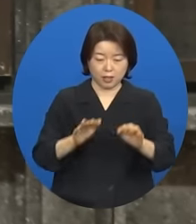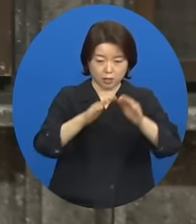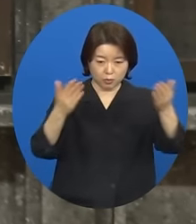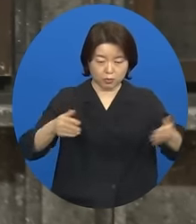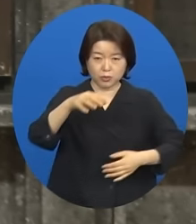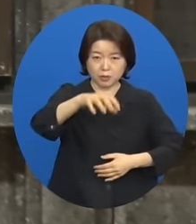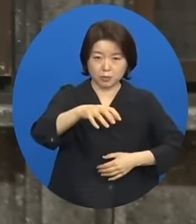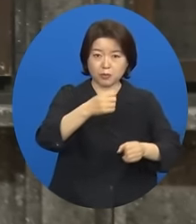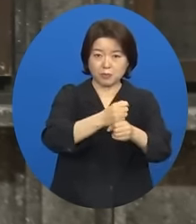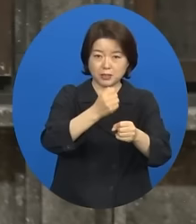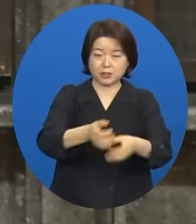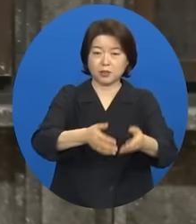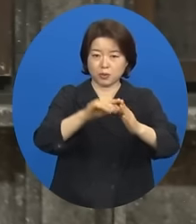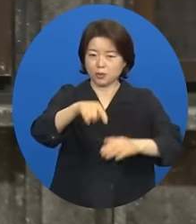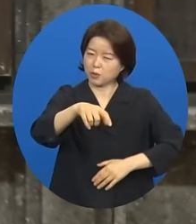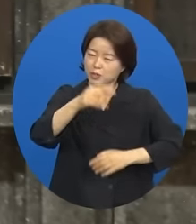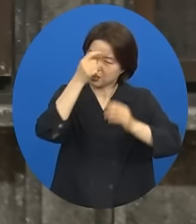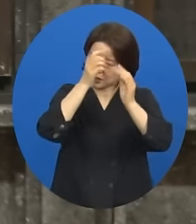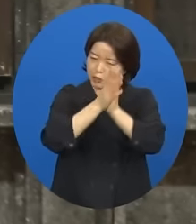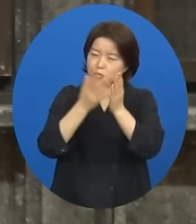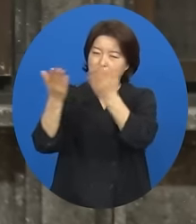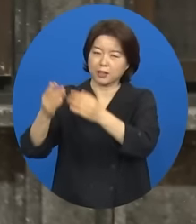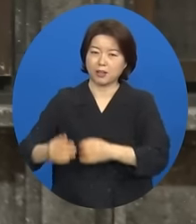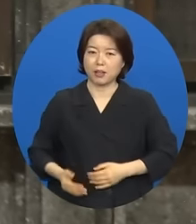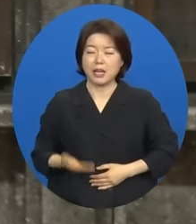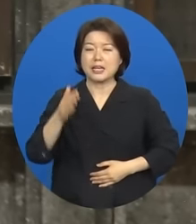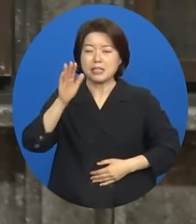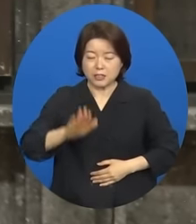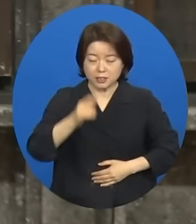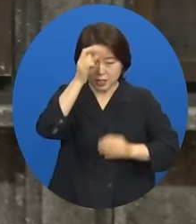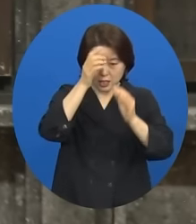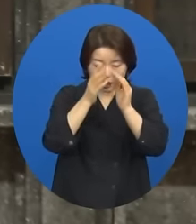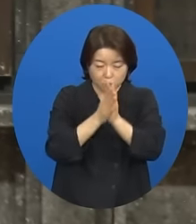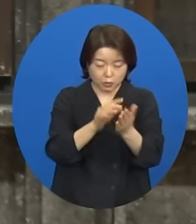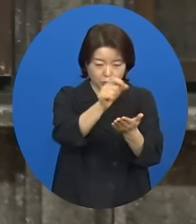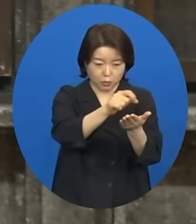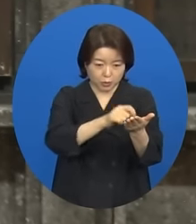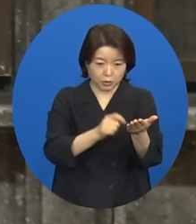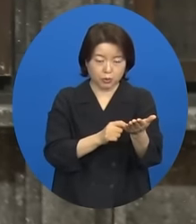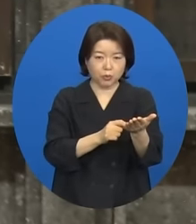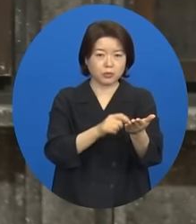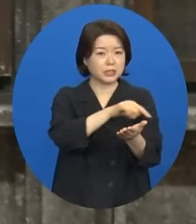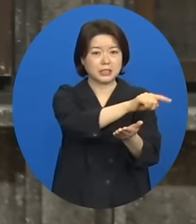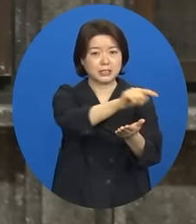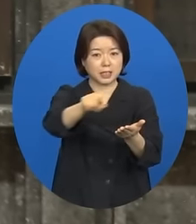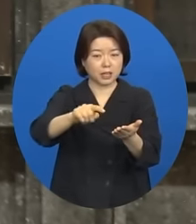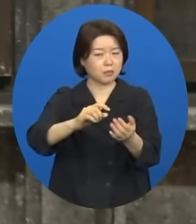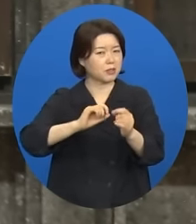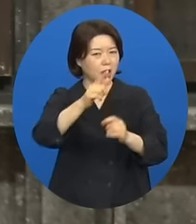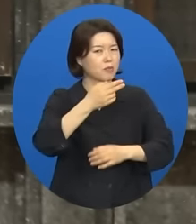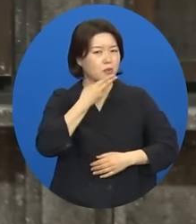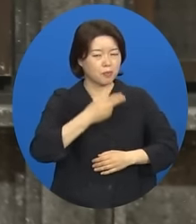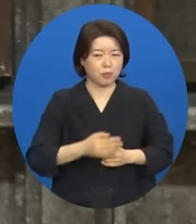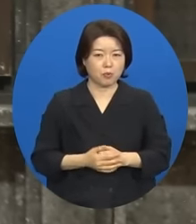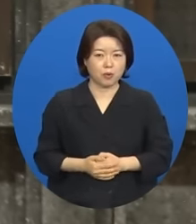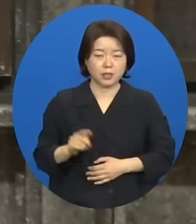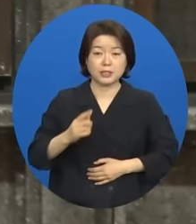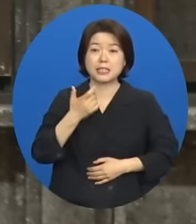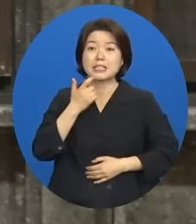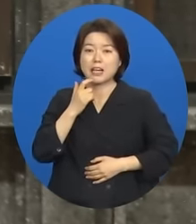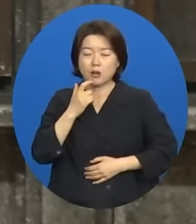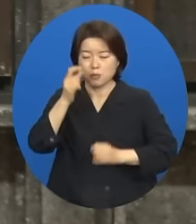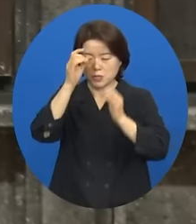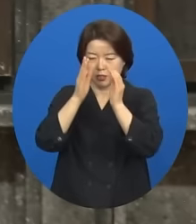했겠죠. 그러나 기도가 기록된 것은 거의 없어요. 근데 오늘 본문에 이 야곱은요 그의 기도가 구체적으로